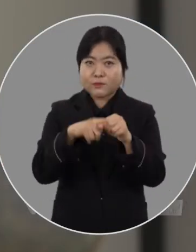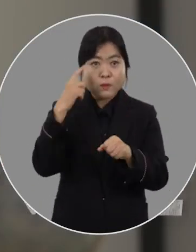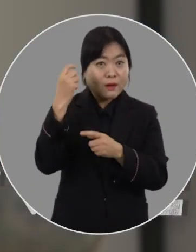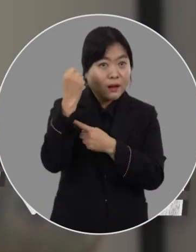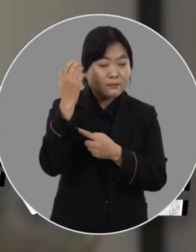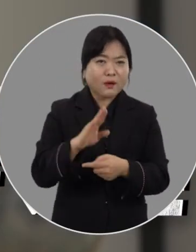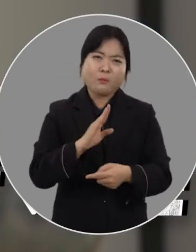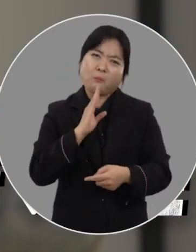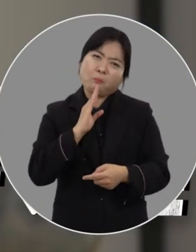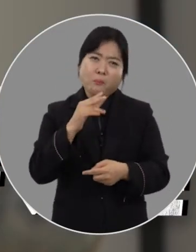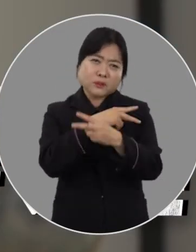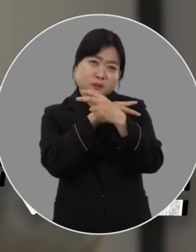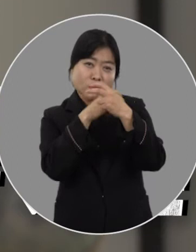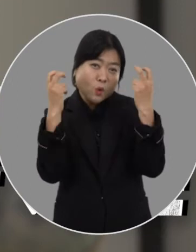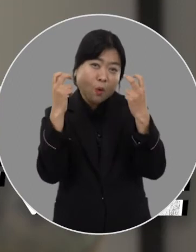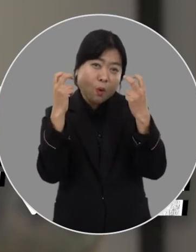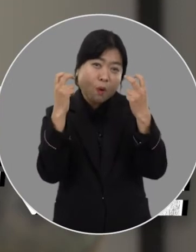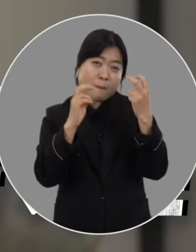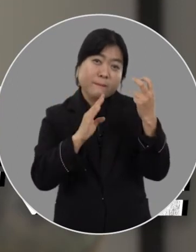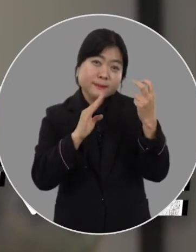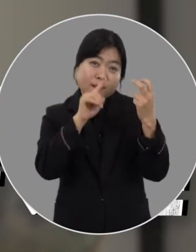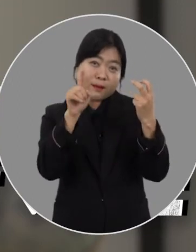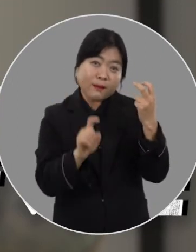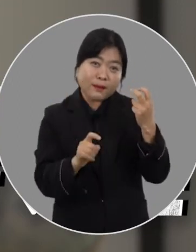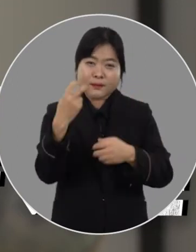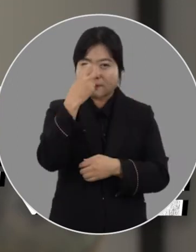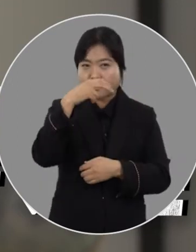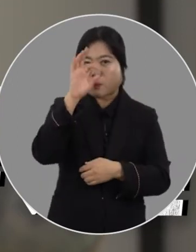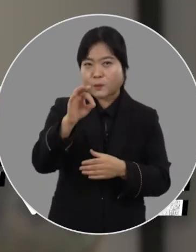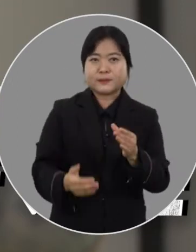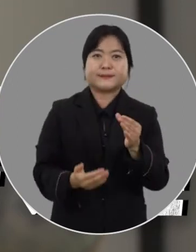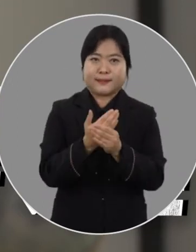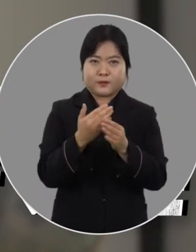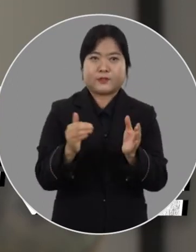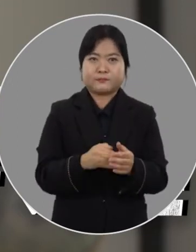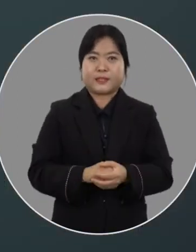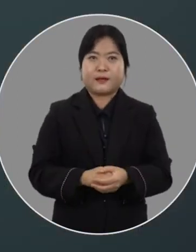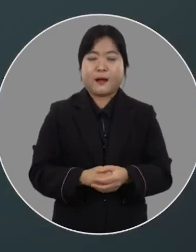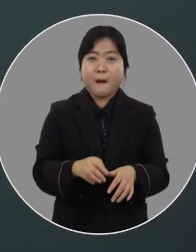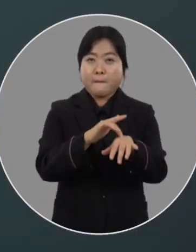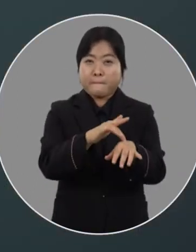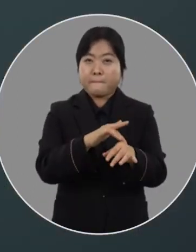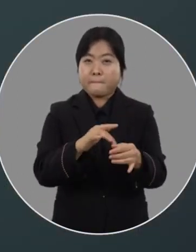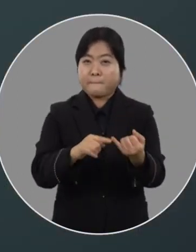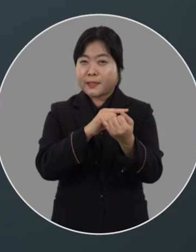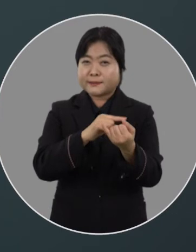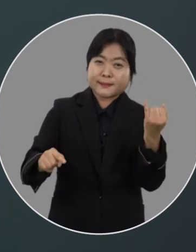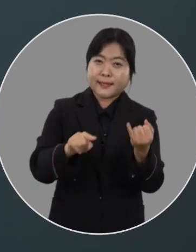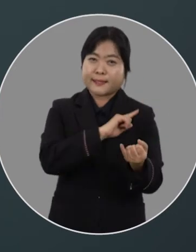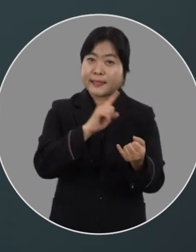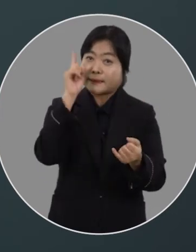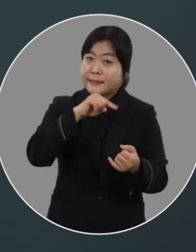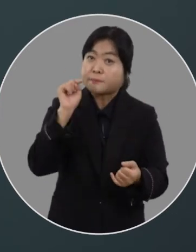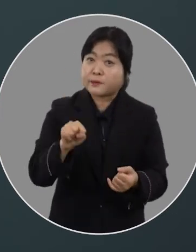생각하는데 과연 그렇게 이성적이기만 한지를 한번 살펴보게 하는 사건이었는데요. 마녀 사냥의 가장 나쁜